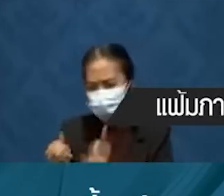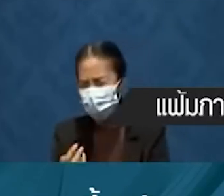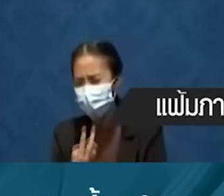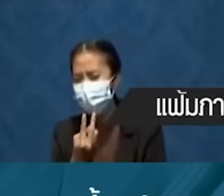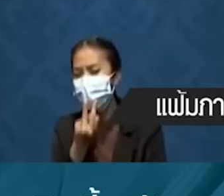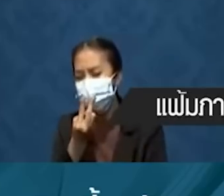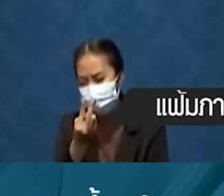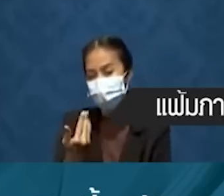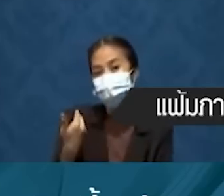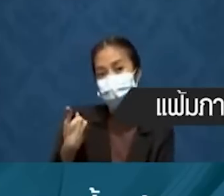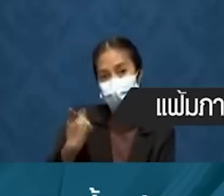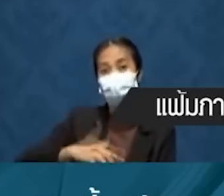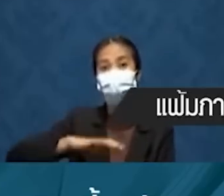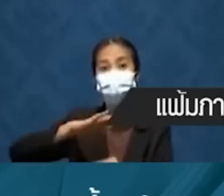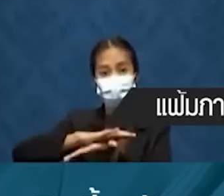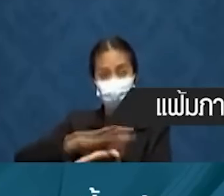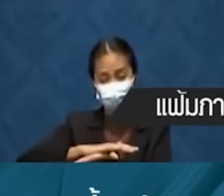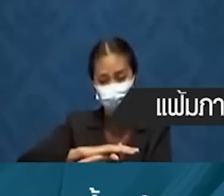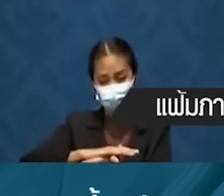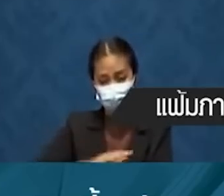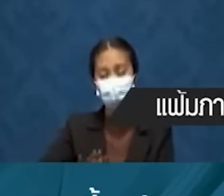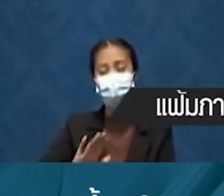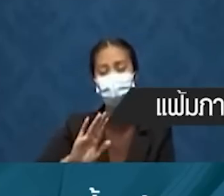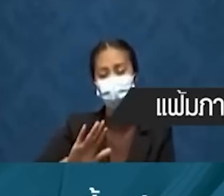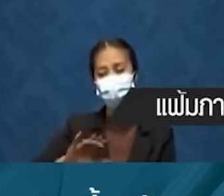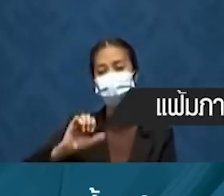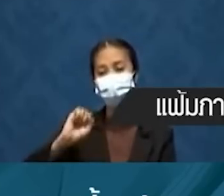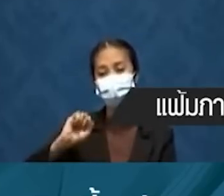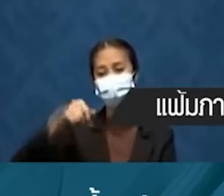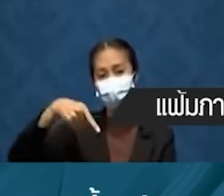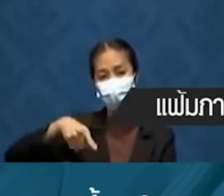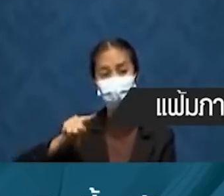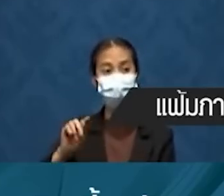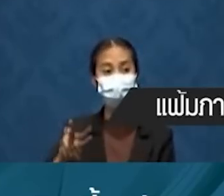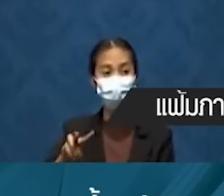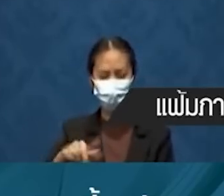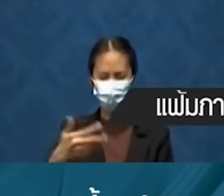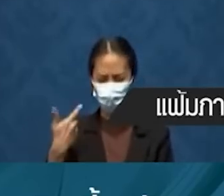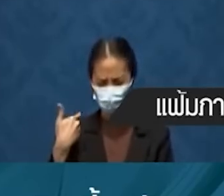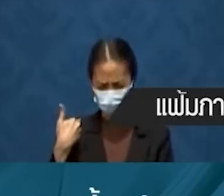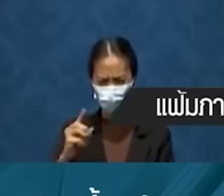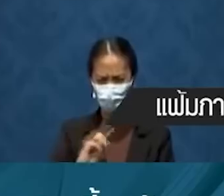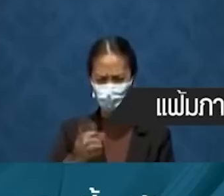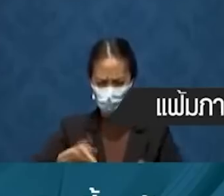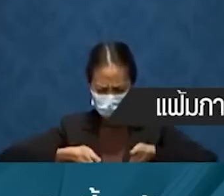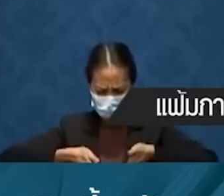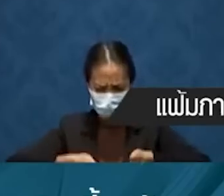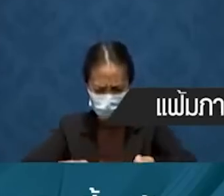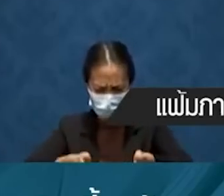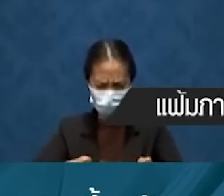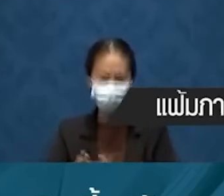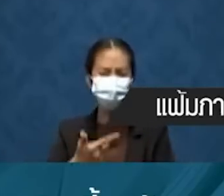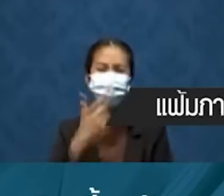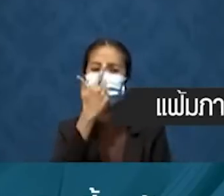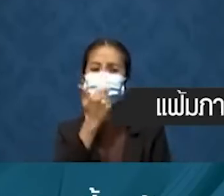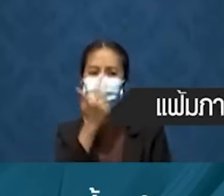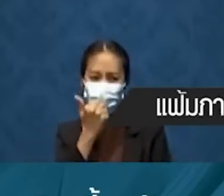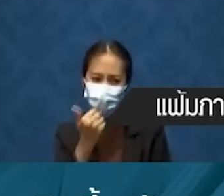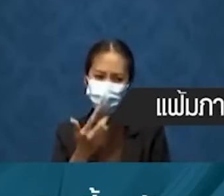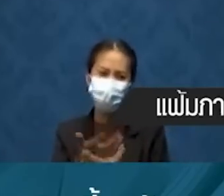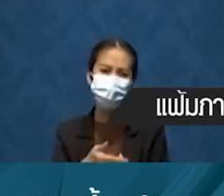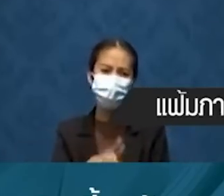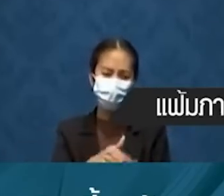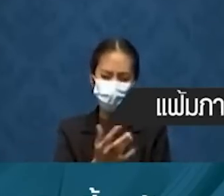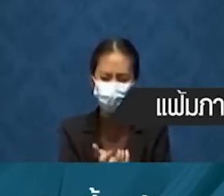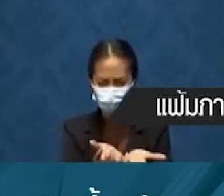ไม่เกิน 0.5% นะครับก็คือหมายความว่าในแนวคิดของสวนั้นเนี่ยต้องการให้คน